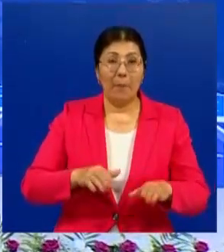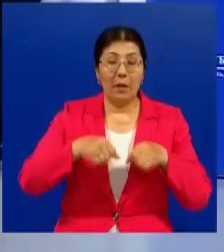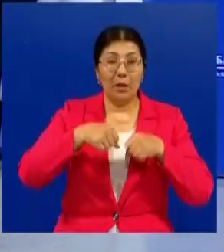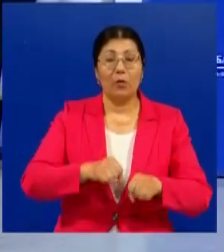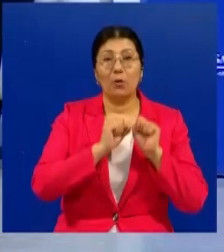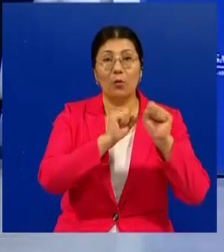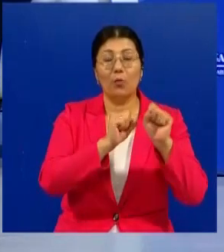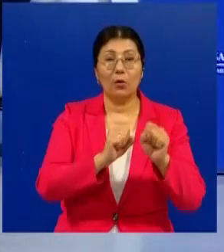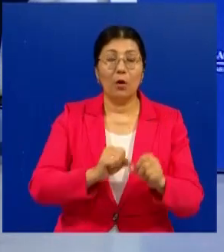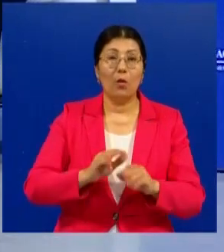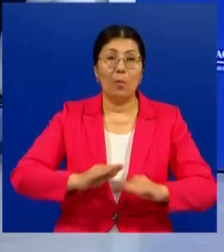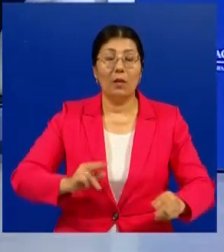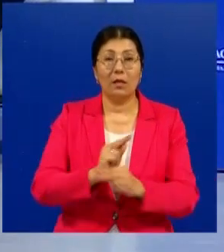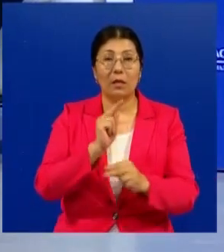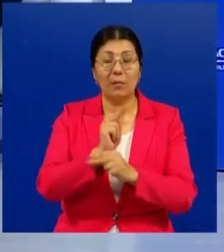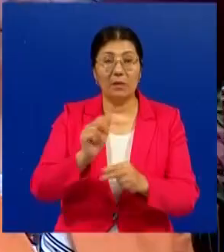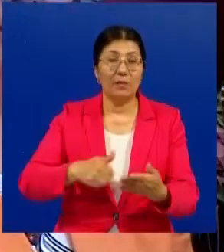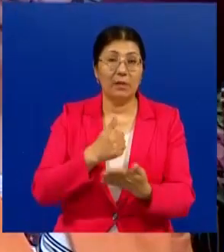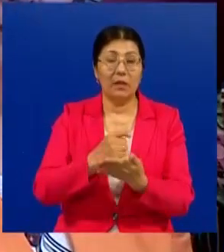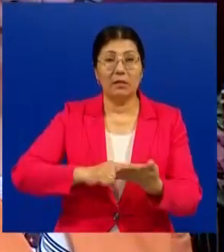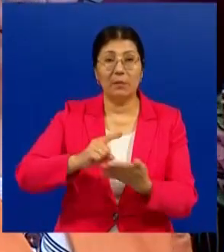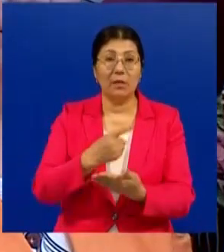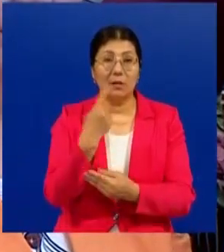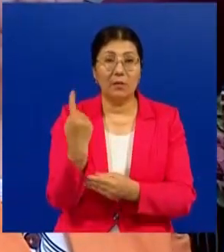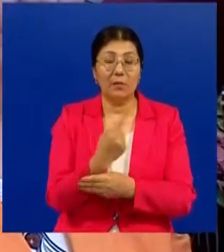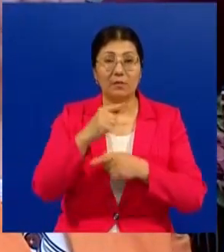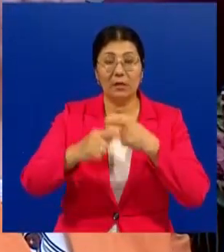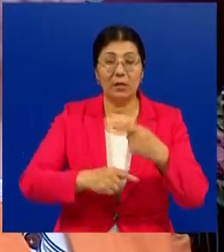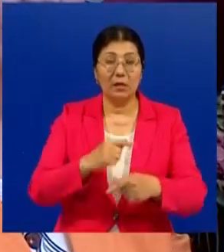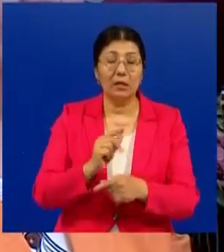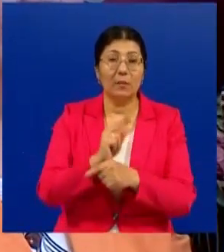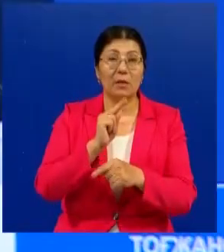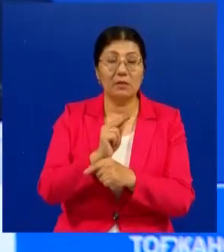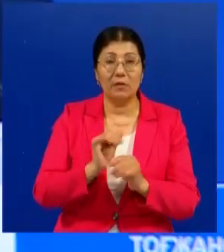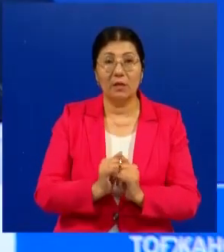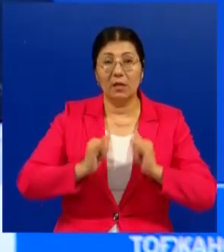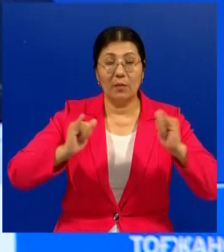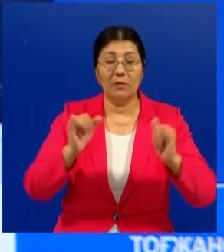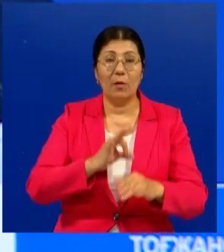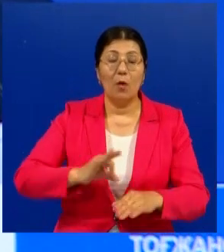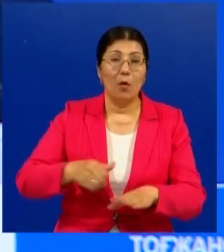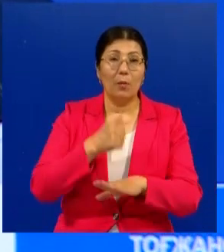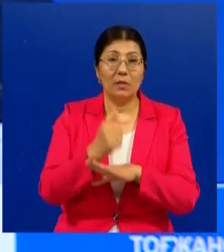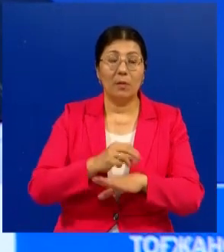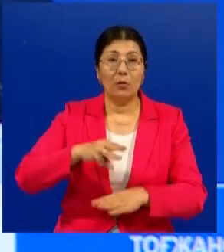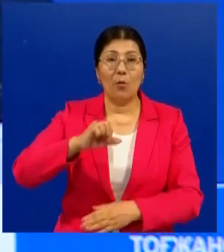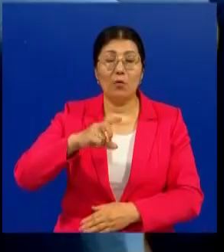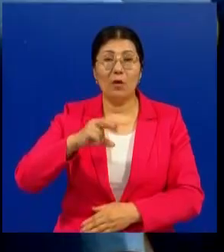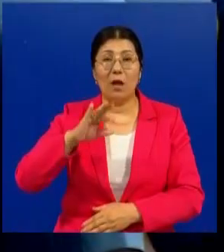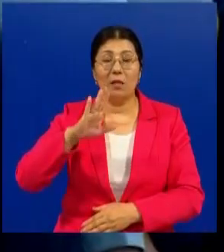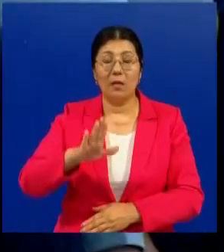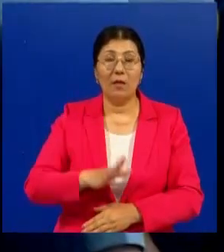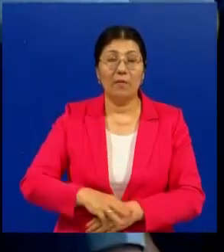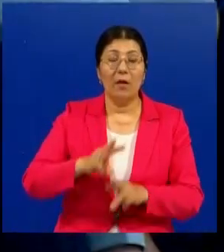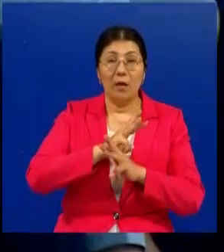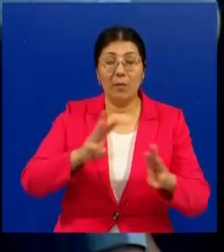ұрпақты тәрбиелеу. Аға буынның негізгі міндетінің бірі осы. Кейінгі ұрпақты саналы етіп өсіру. Шараға облыс әкімі Ералы Таужанов, оқу ағарту министрлігінің